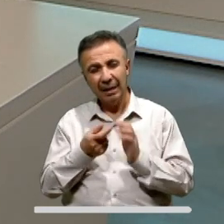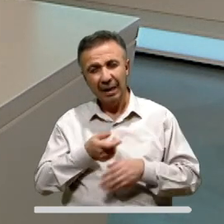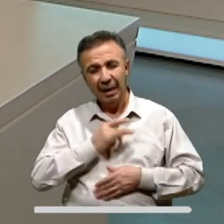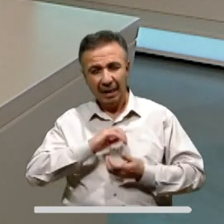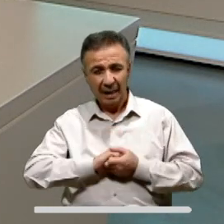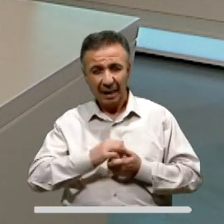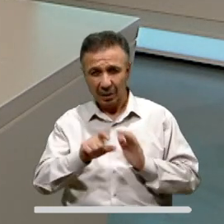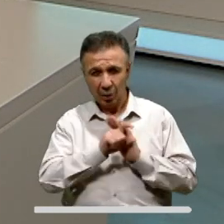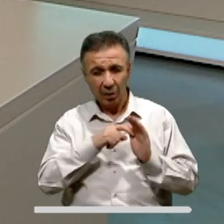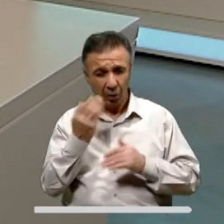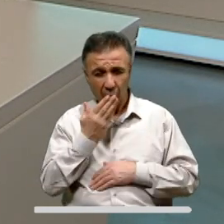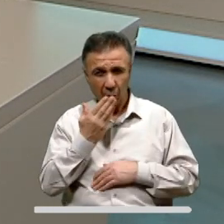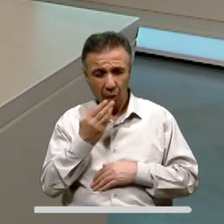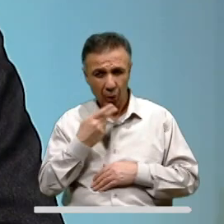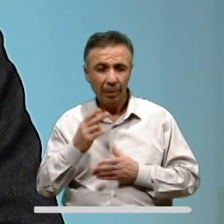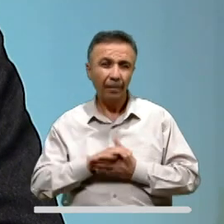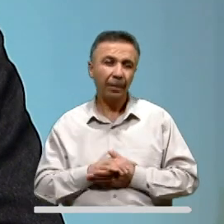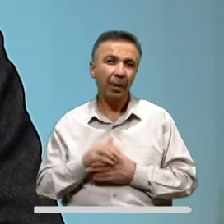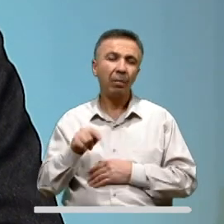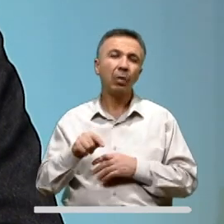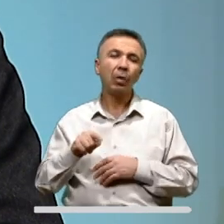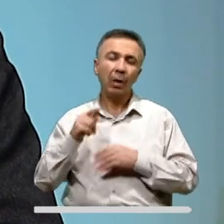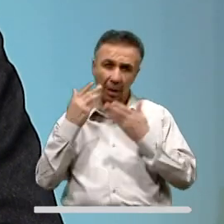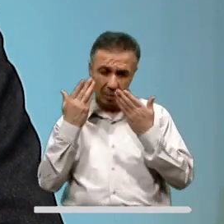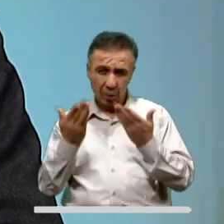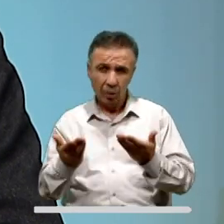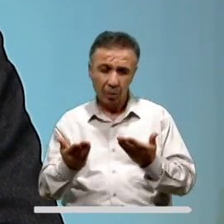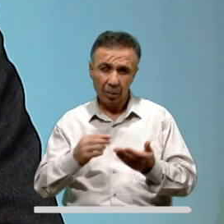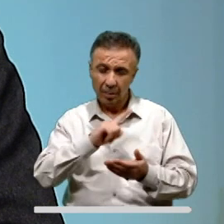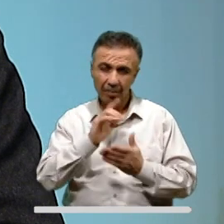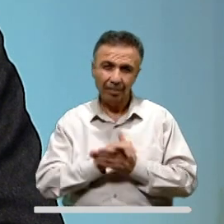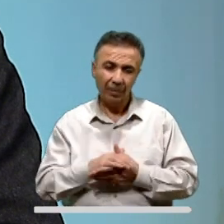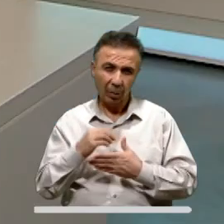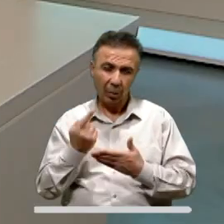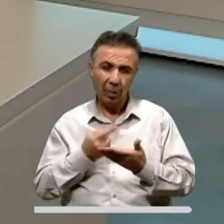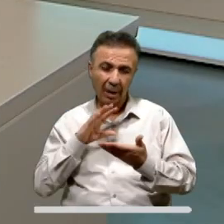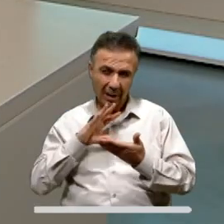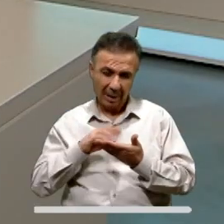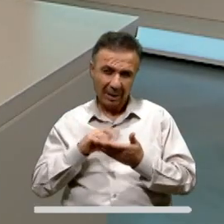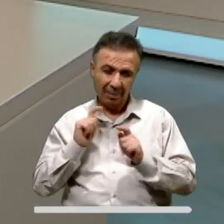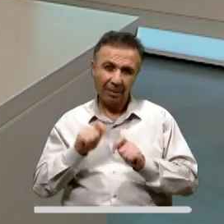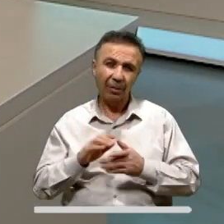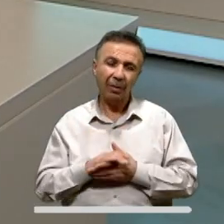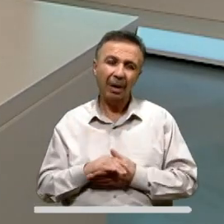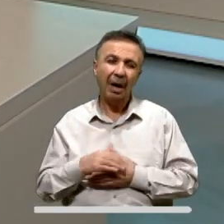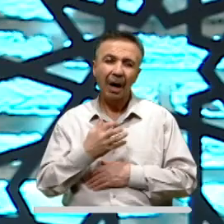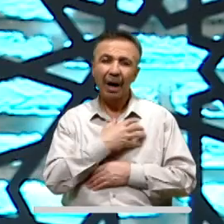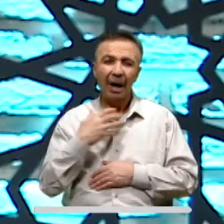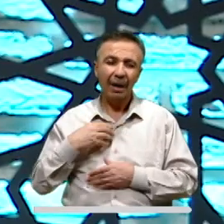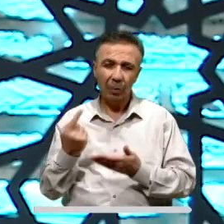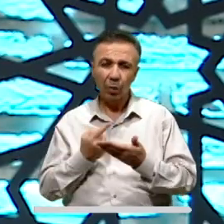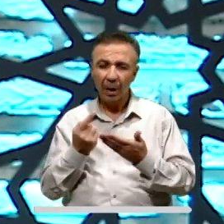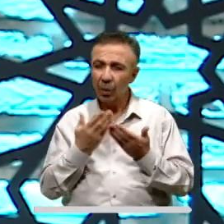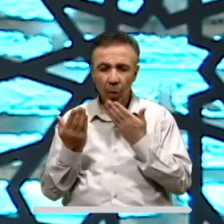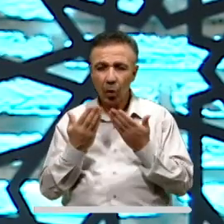kadar İhlas Suresini okuyor. Hani bu kabul olur mu olmaz mı, ona hatim indiriyor. Anneniz bilmiyorum Kur'an yani okumayı bilmiyor. O yüzden